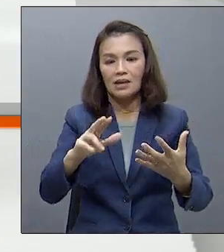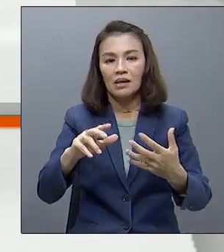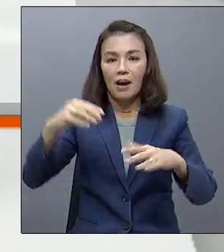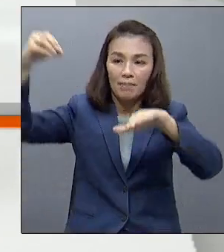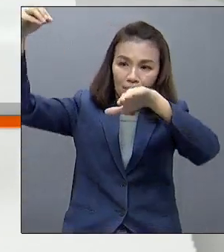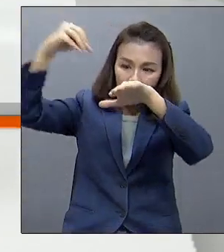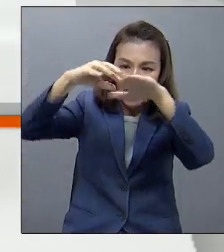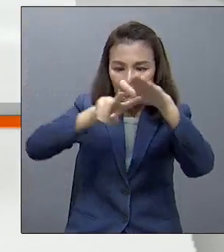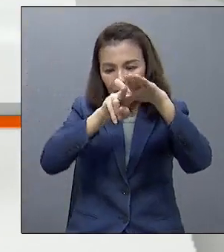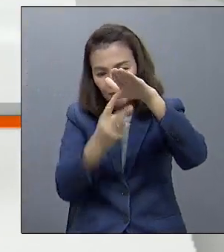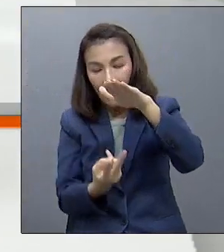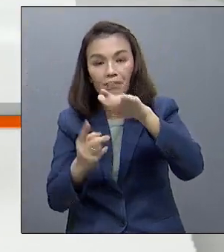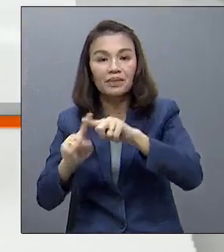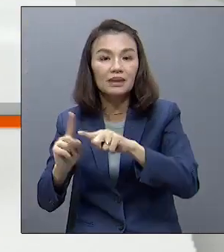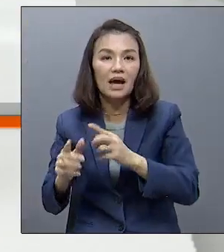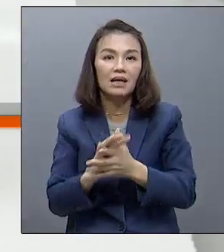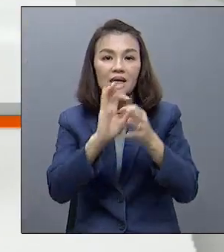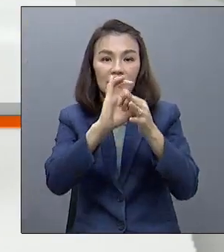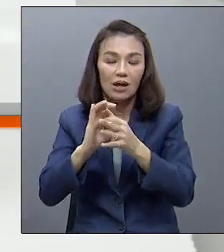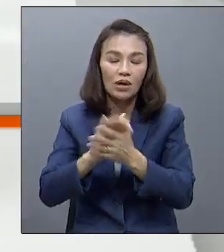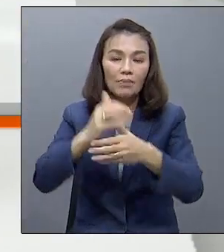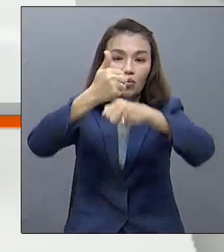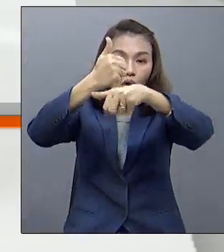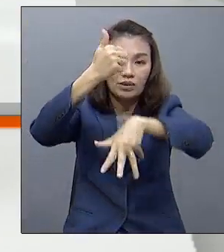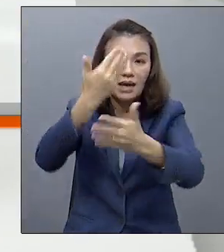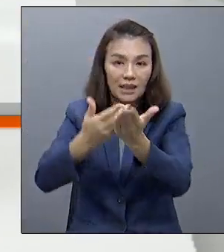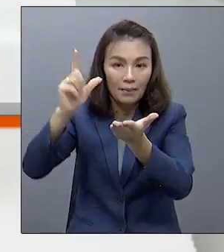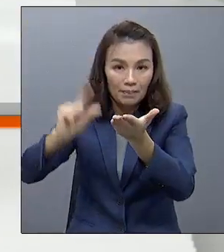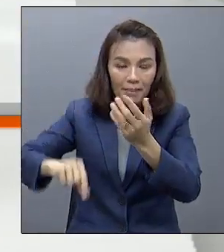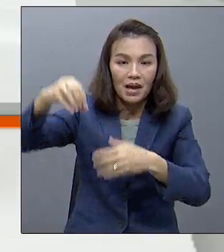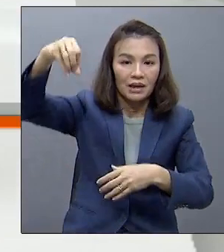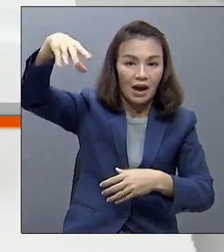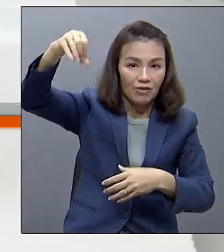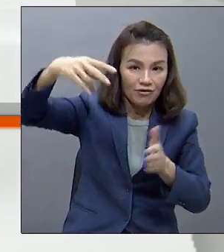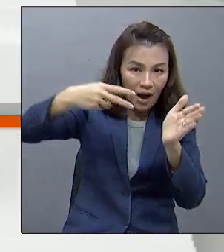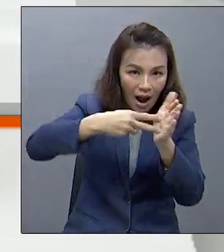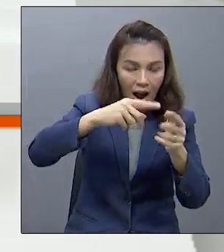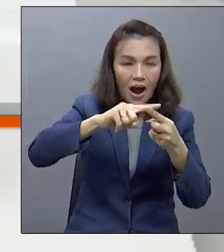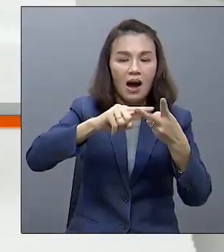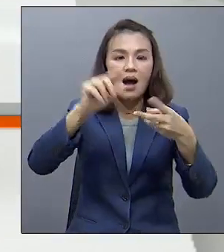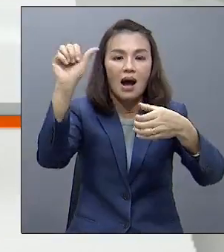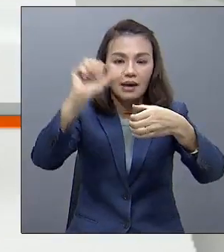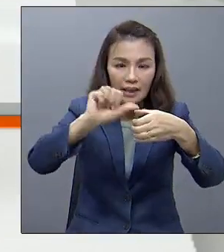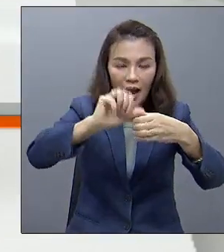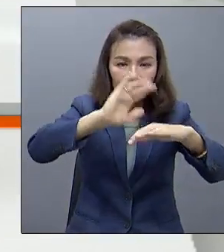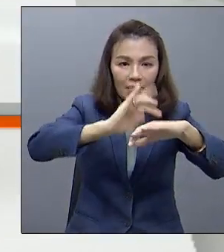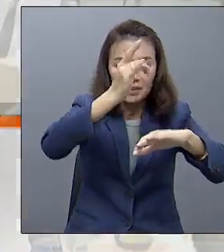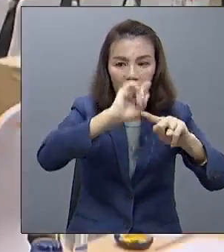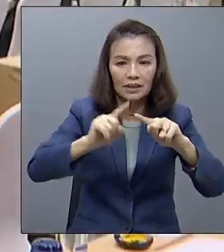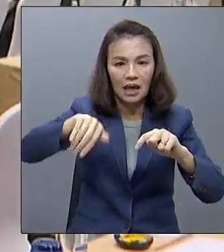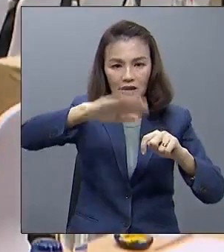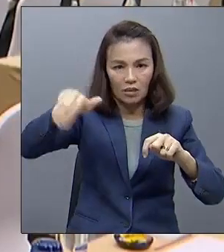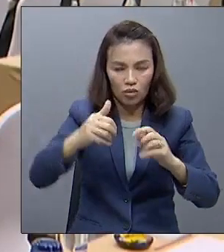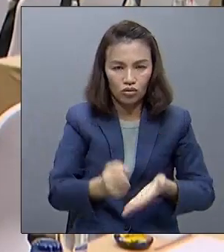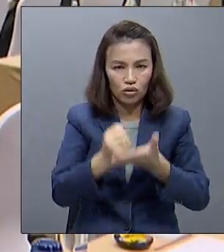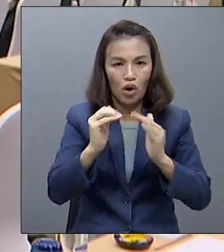ลงมาก็คือการปรับโครงสร้างราคาพลังงานอย่างเช่นค่าไฟฟ้าน้ำมันเชื้อเพลิงและก๊าซธรรมชาติให้เป็นธรรมกับทุกฝ่ายค่ะ